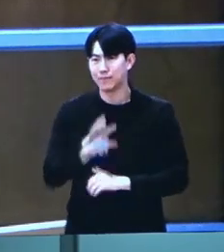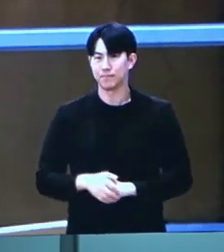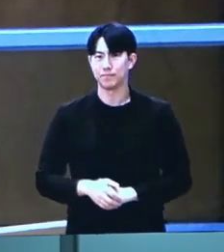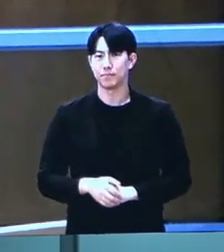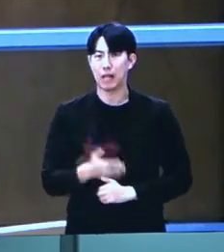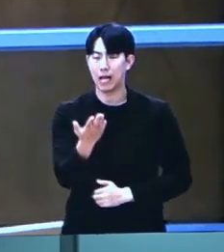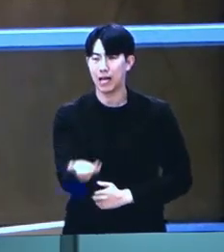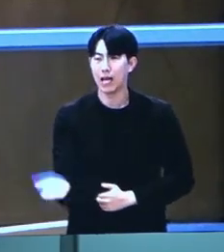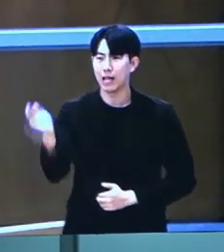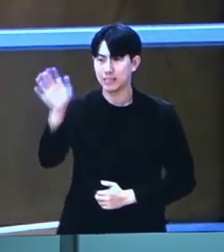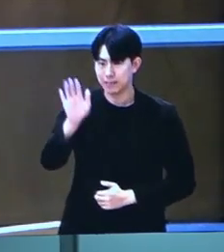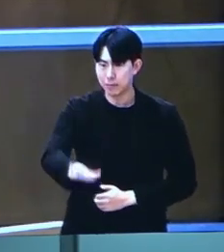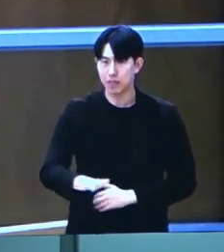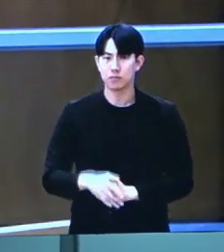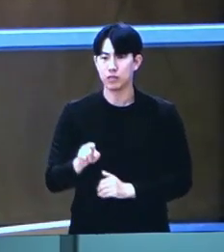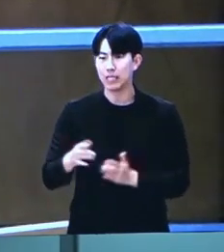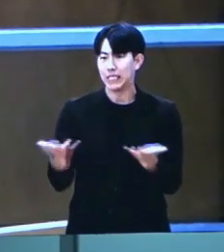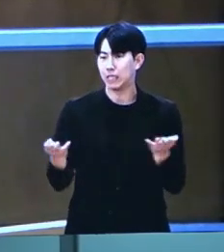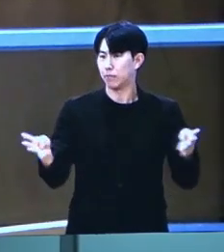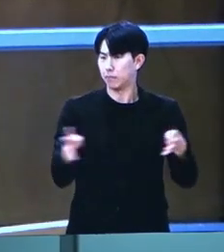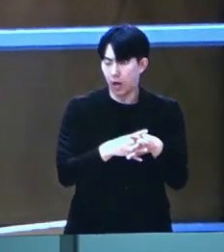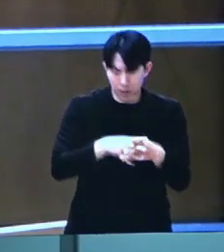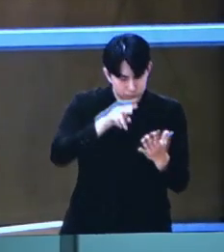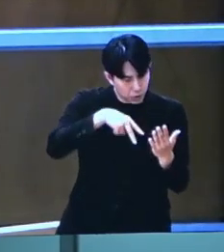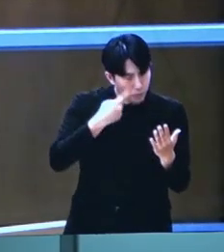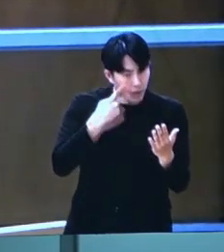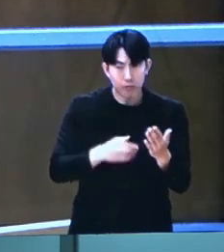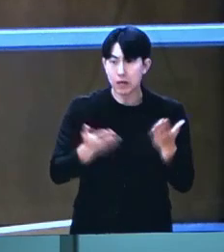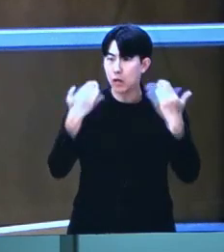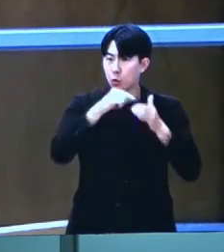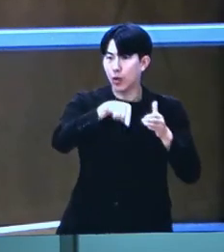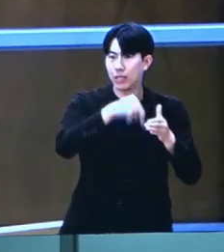다만 업무 영역에 있어 학교 내에서는